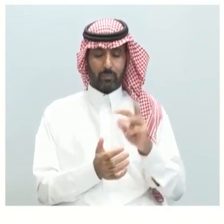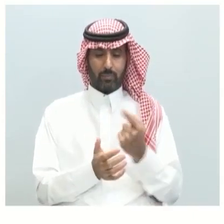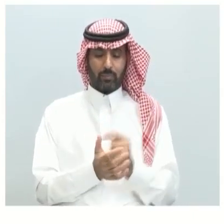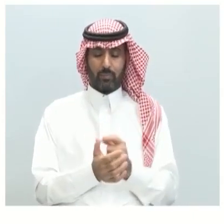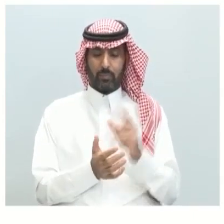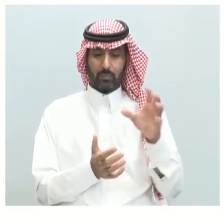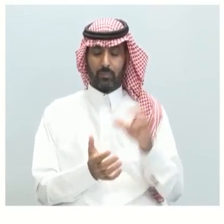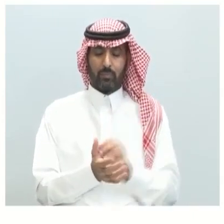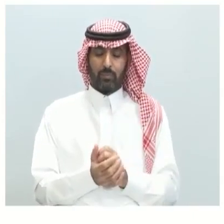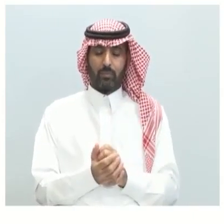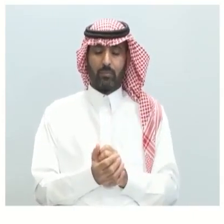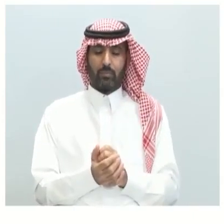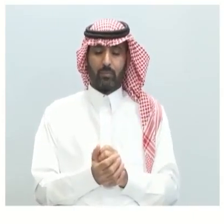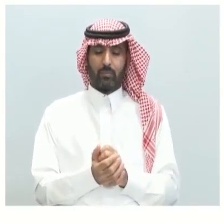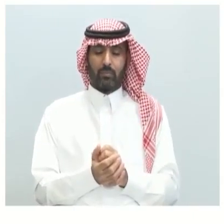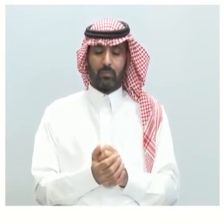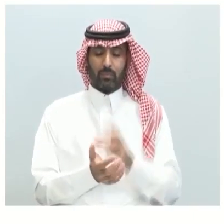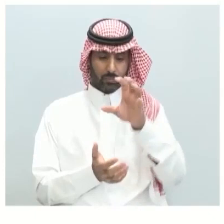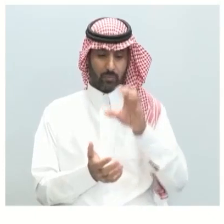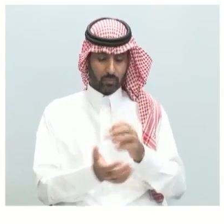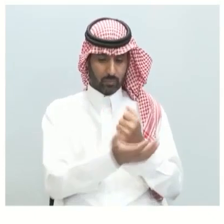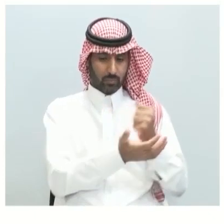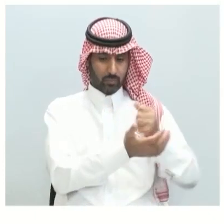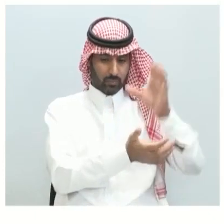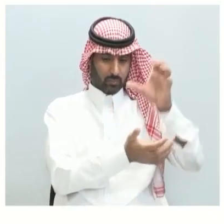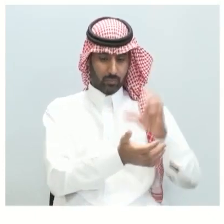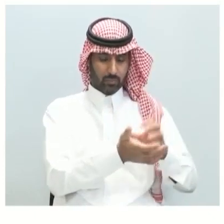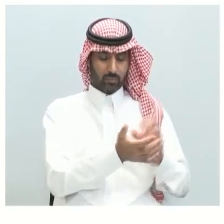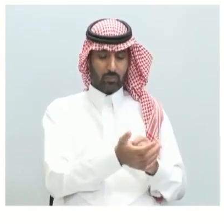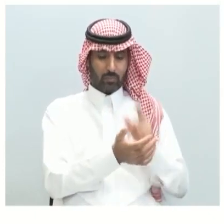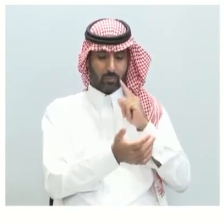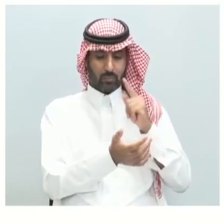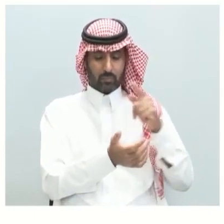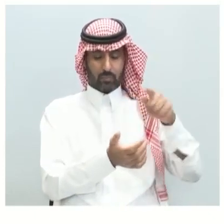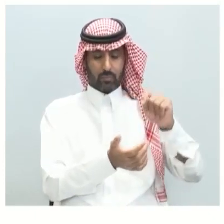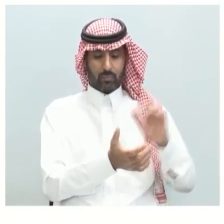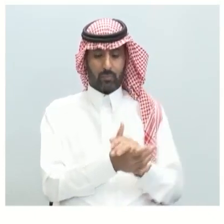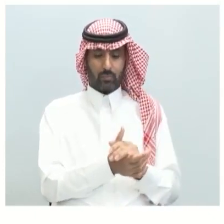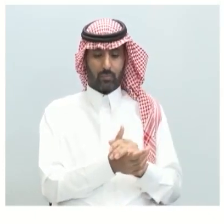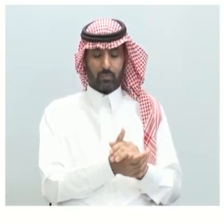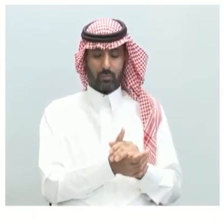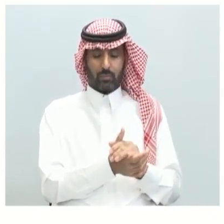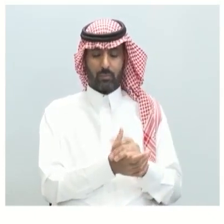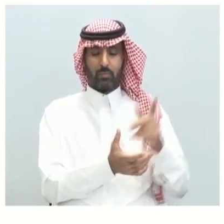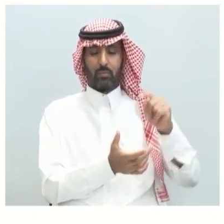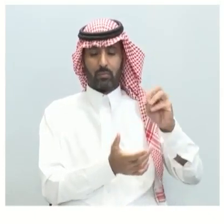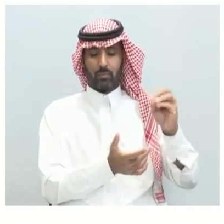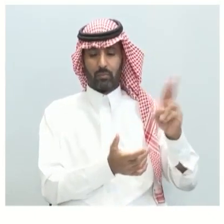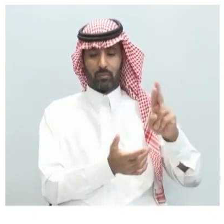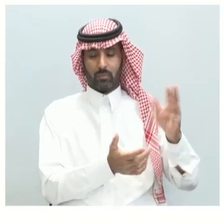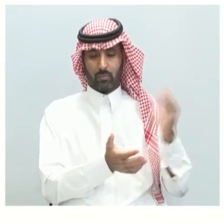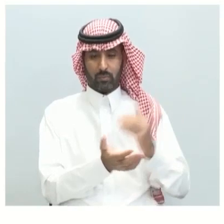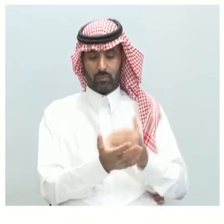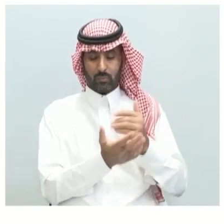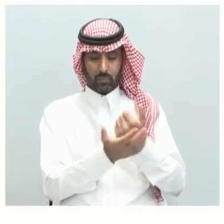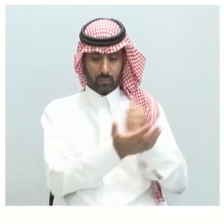ذلك تقوم بالتعويض لاحظ ان الضغط هنا موضوع بوحده التور بعد ذلك